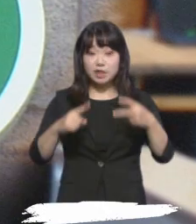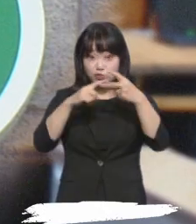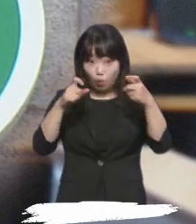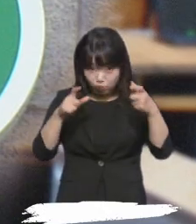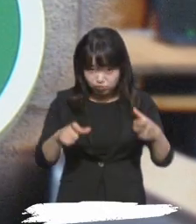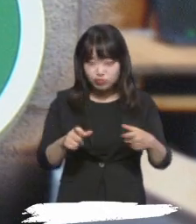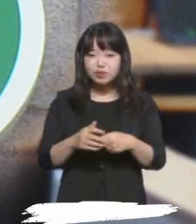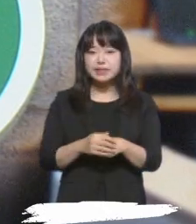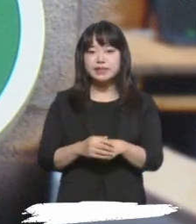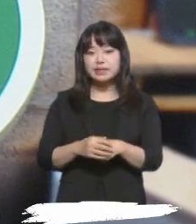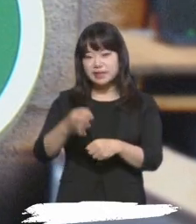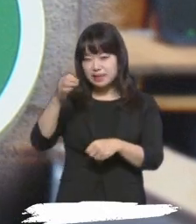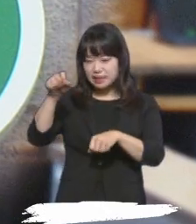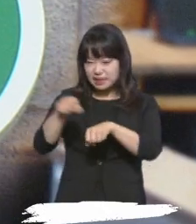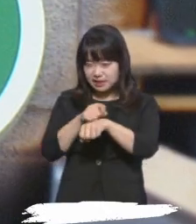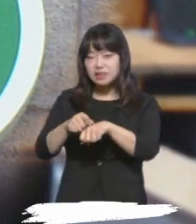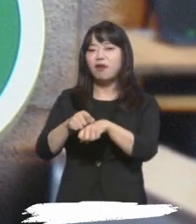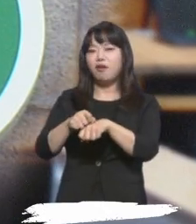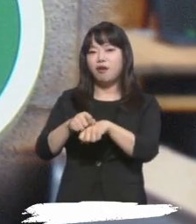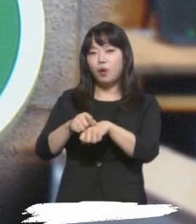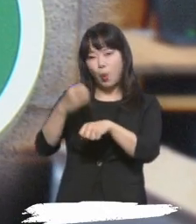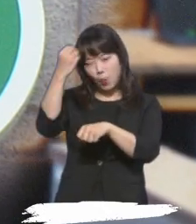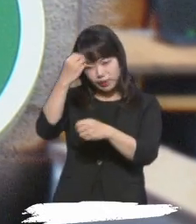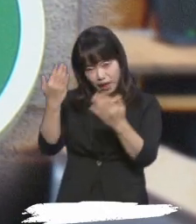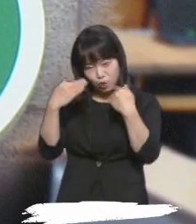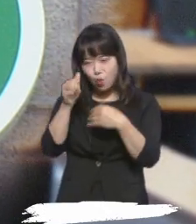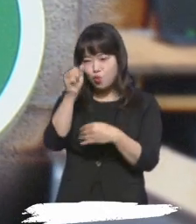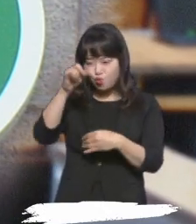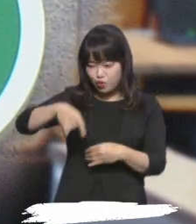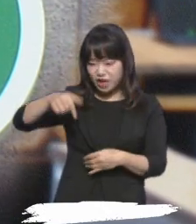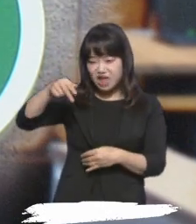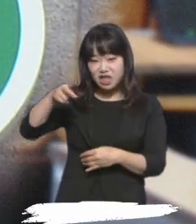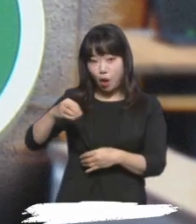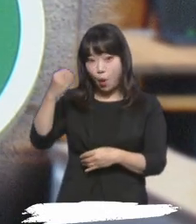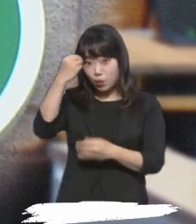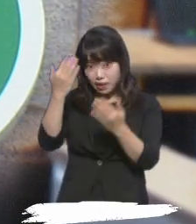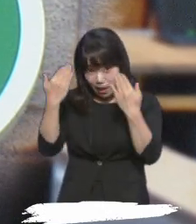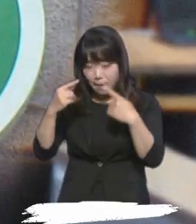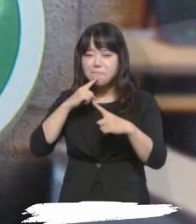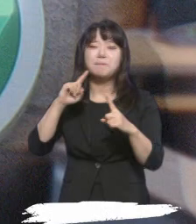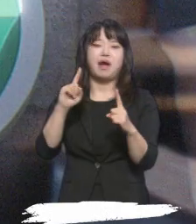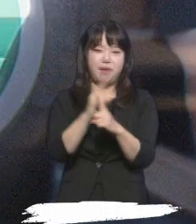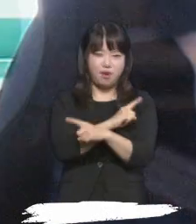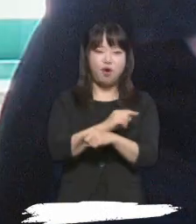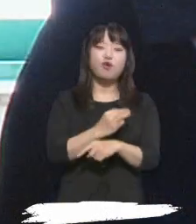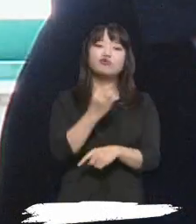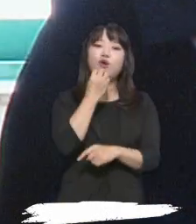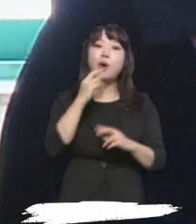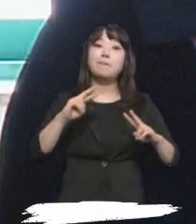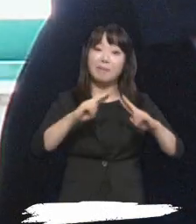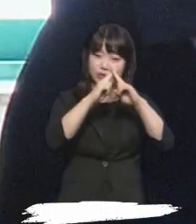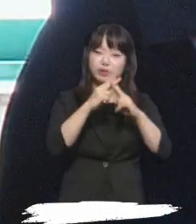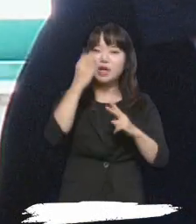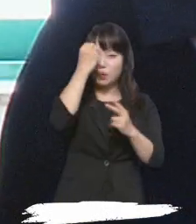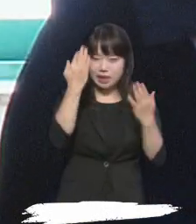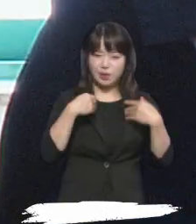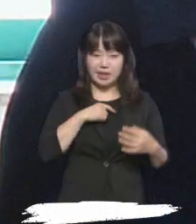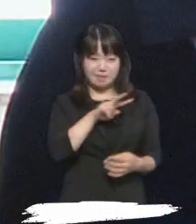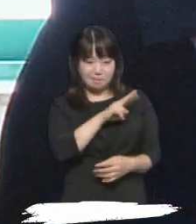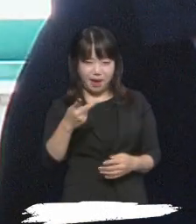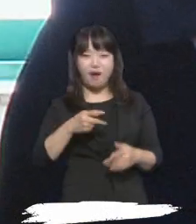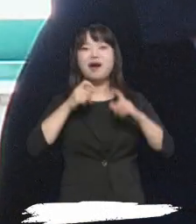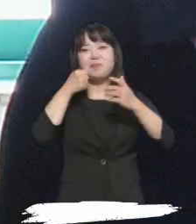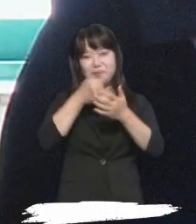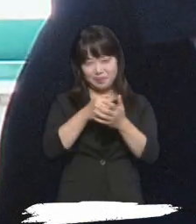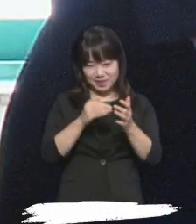동대문구의 특성화 고등학교 중 한 곳인 휘경공고가 9월부터 서울 반도체 고등학교로 교명을 변경합니다.